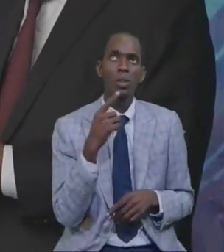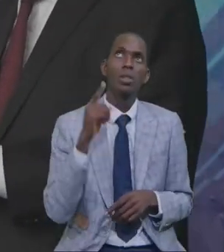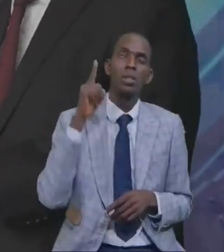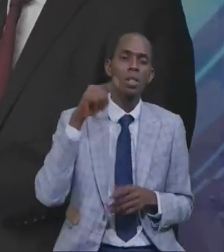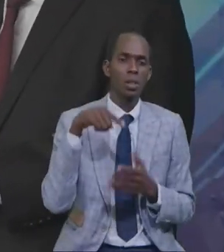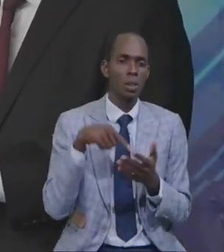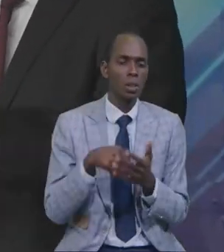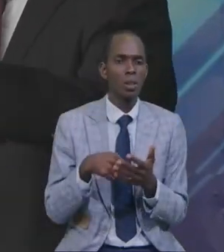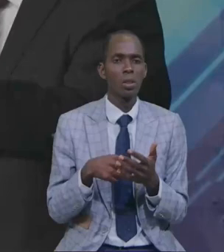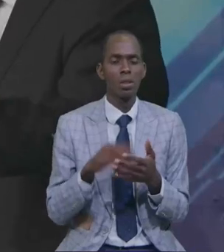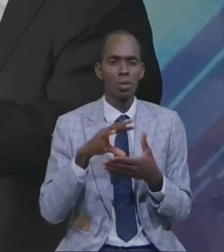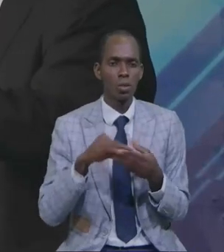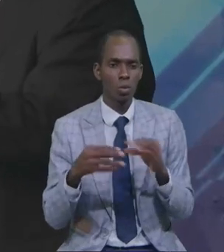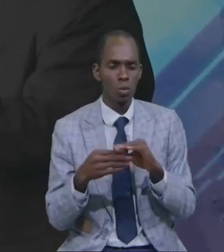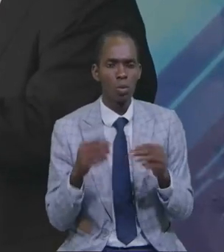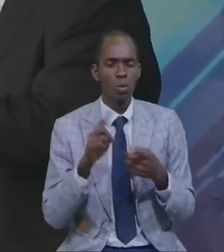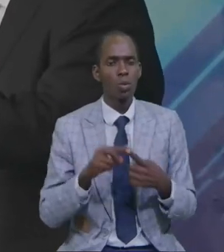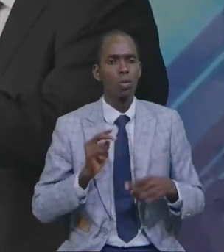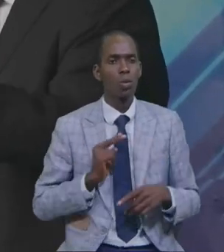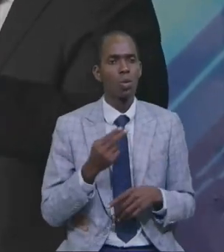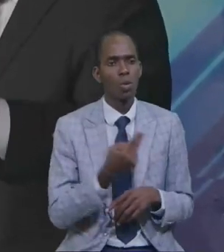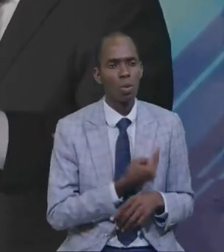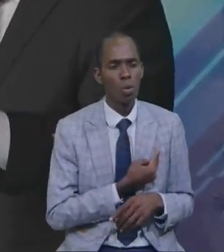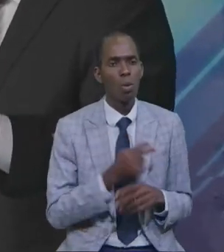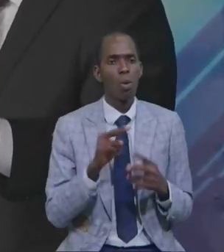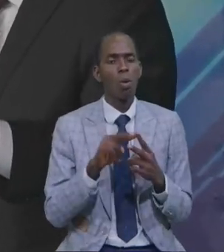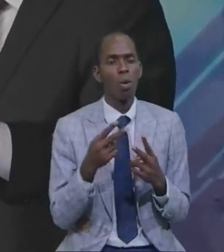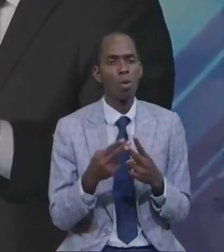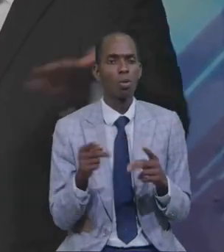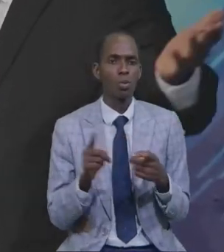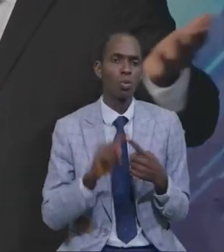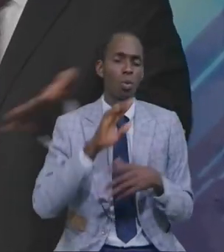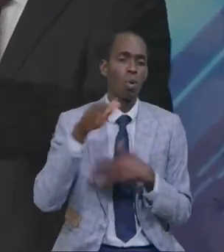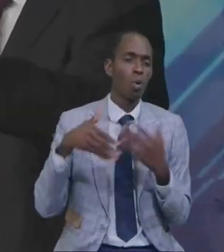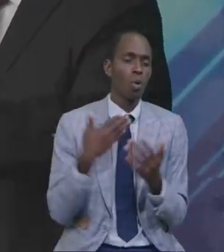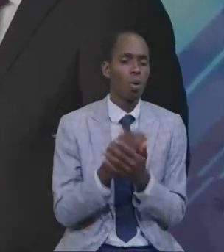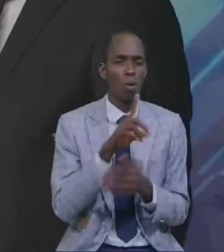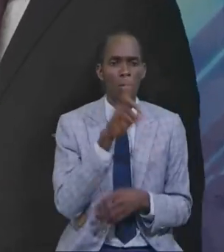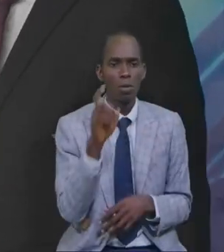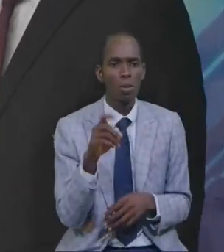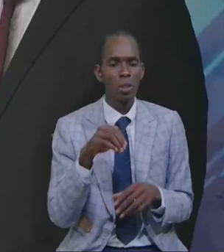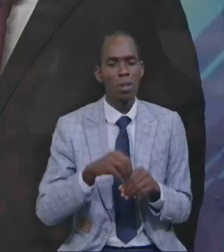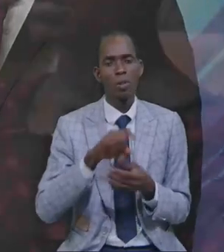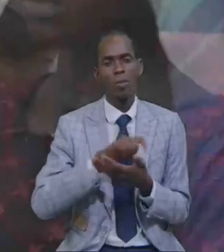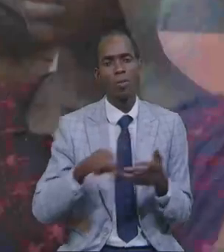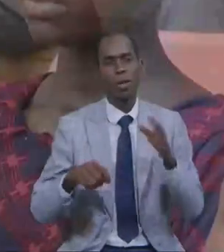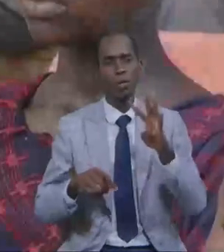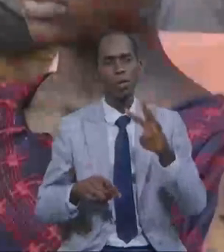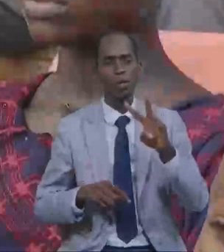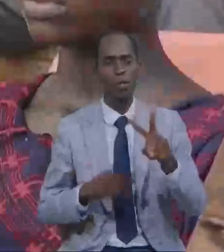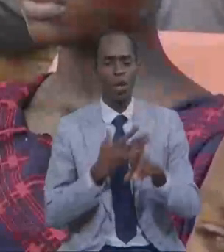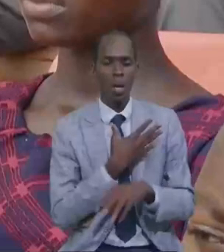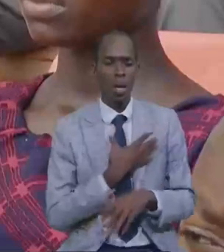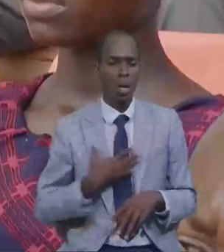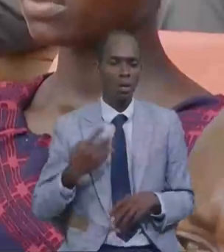Verset 42, et le Seigneur dit, quel est donc l'économe fidèle et prudent que